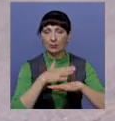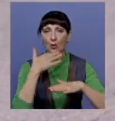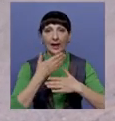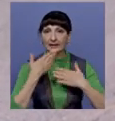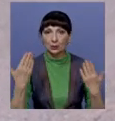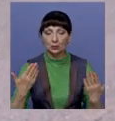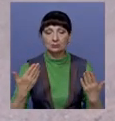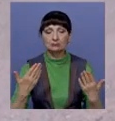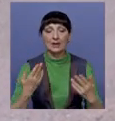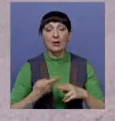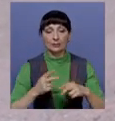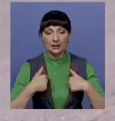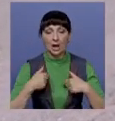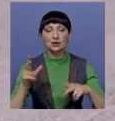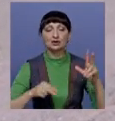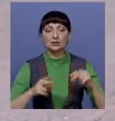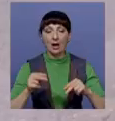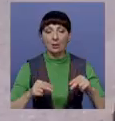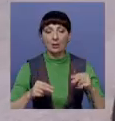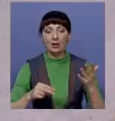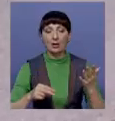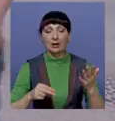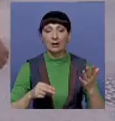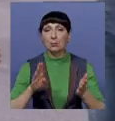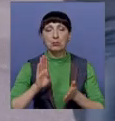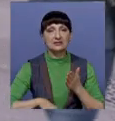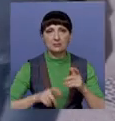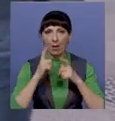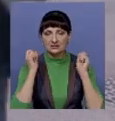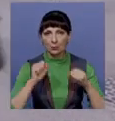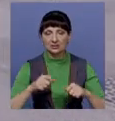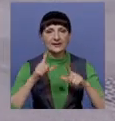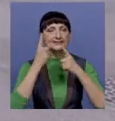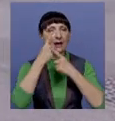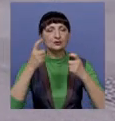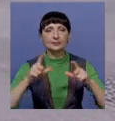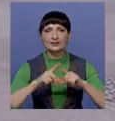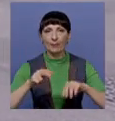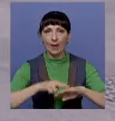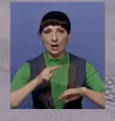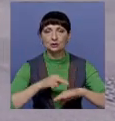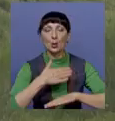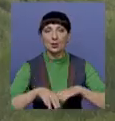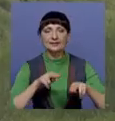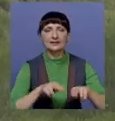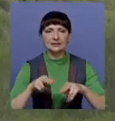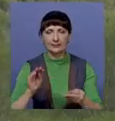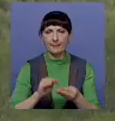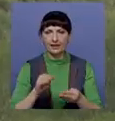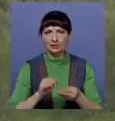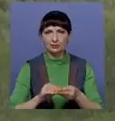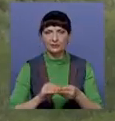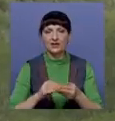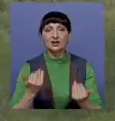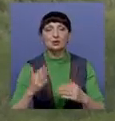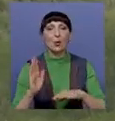народу, поэтому я считаю, что без маски можно ходить. Как сообщили в департаменте полиции, улицы патрулируются в прежнем режиме. Хоть